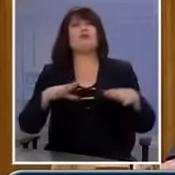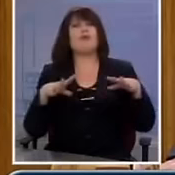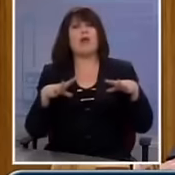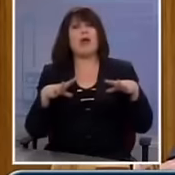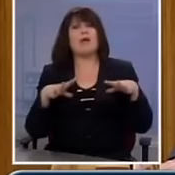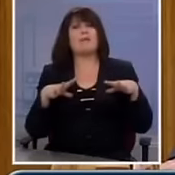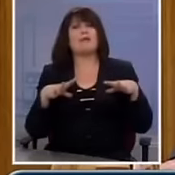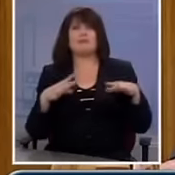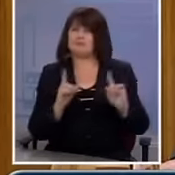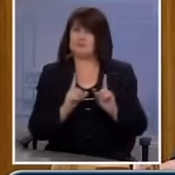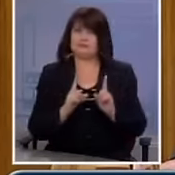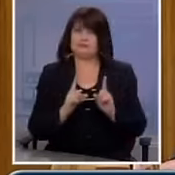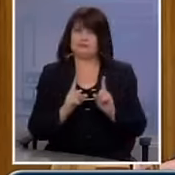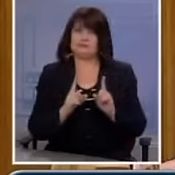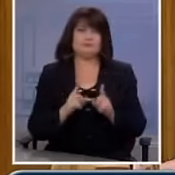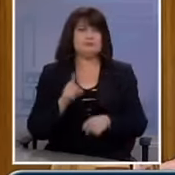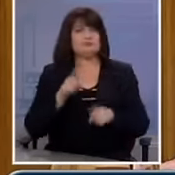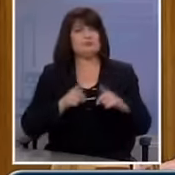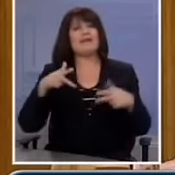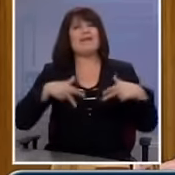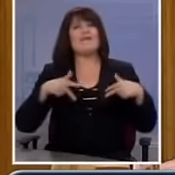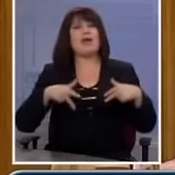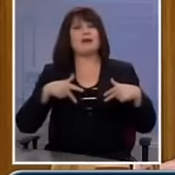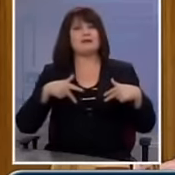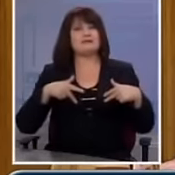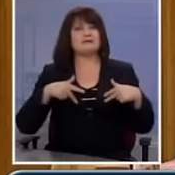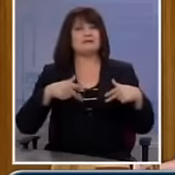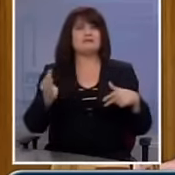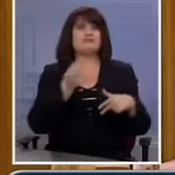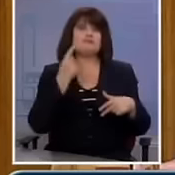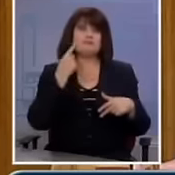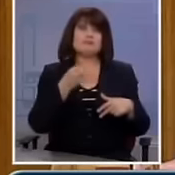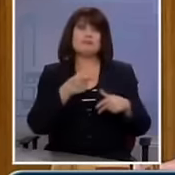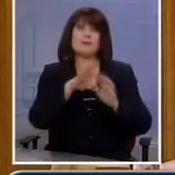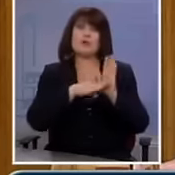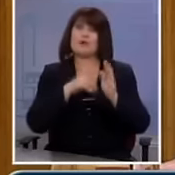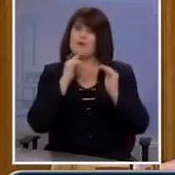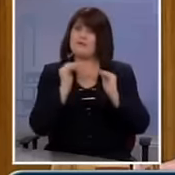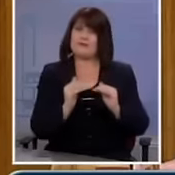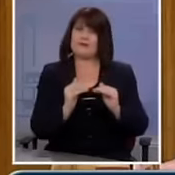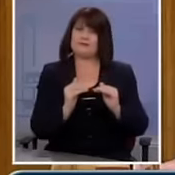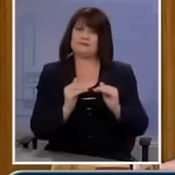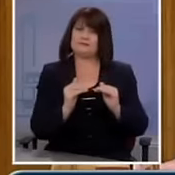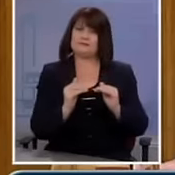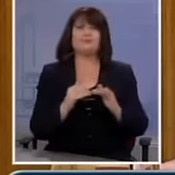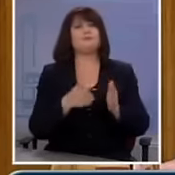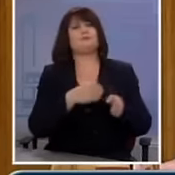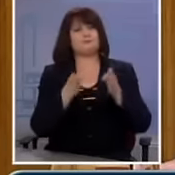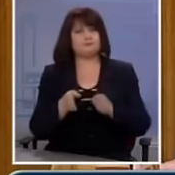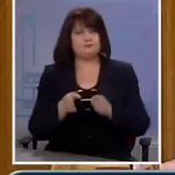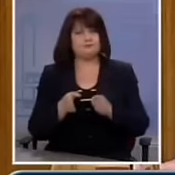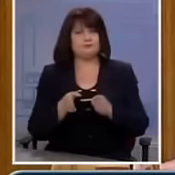ως υπαγόρευση σε κάθε κυβέρνηση του ιδίου προγράμματος και ταυτόχρονα